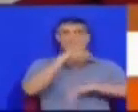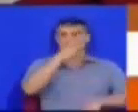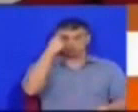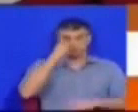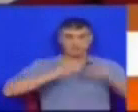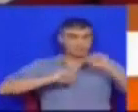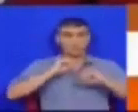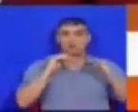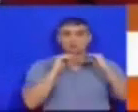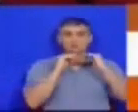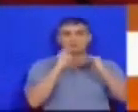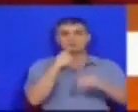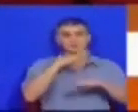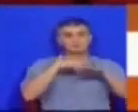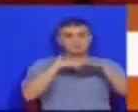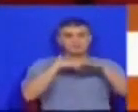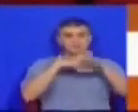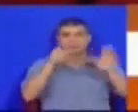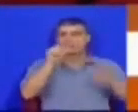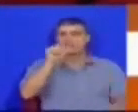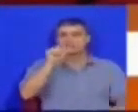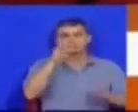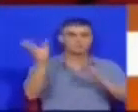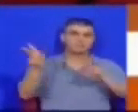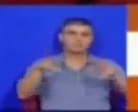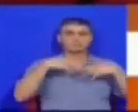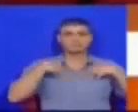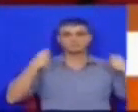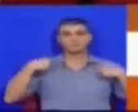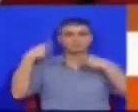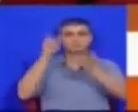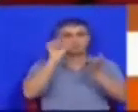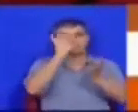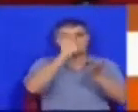שזו התנהגות בלתי הולמת, הוא יגיד לו, אדון ארביב, תחזיר את הציוד